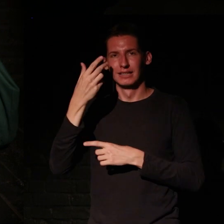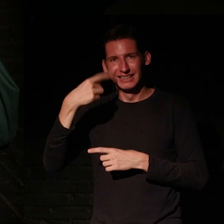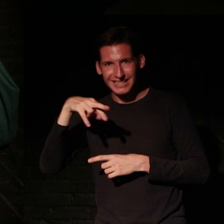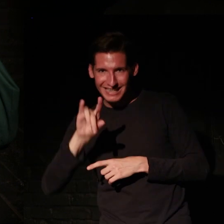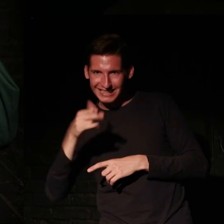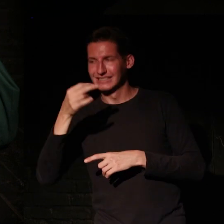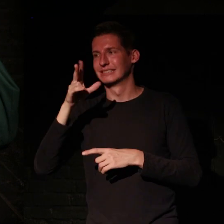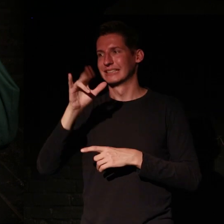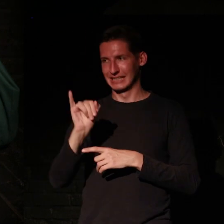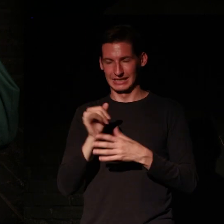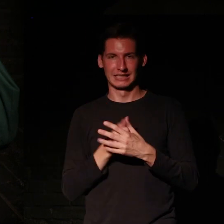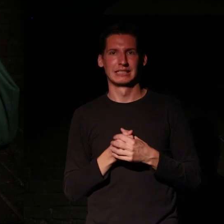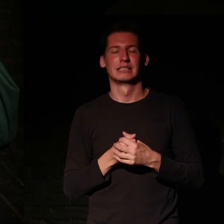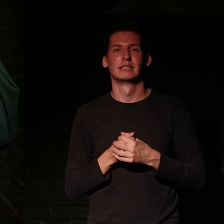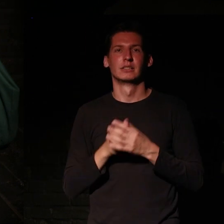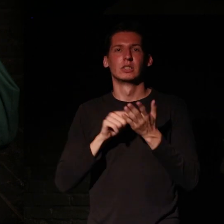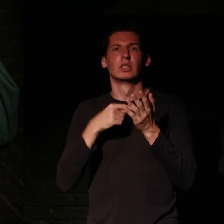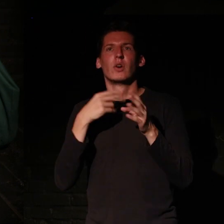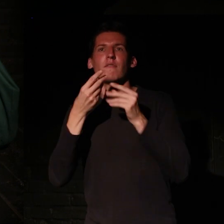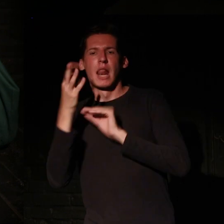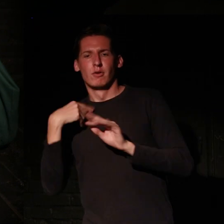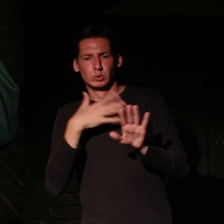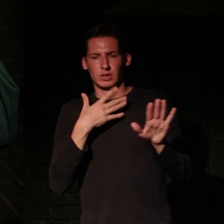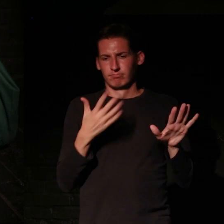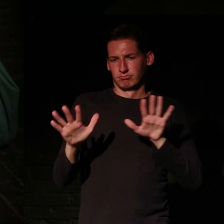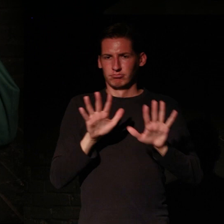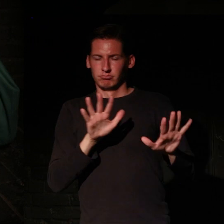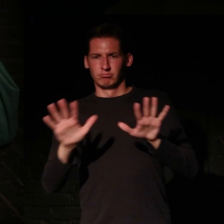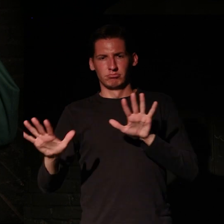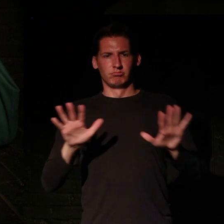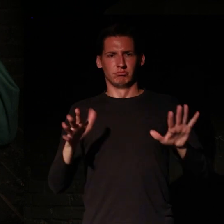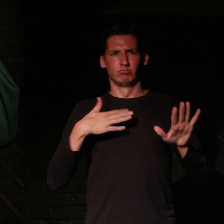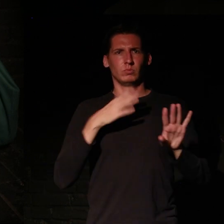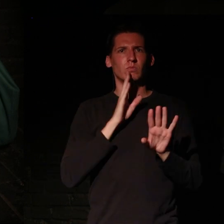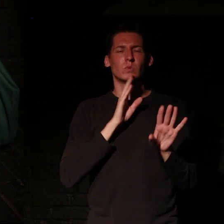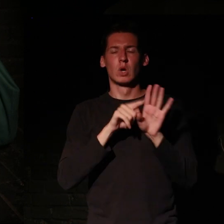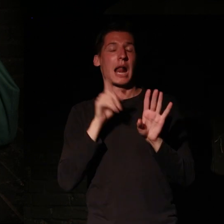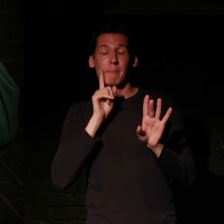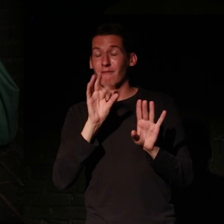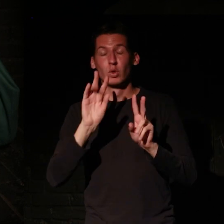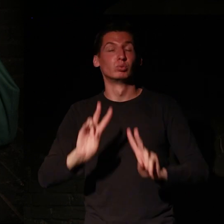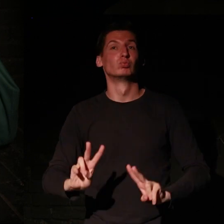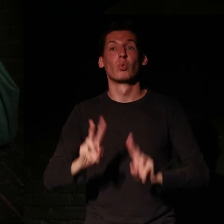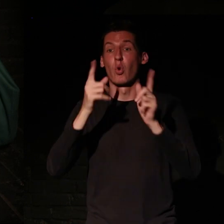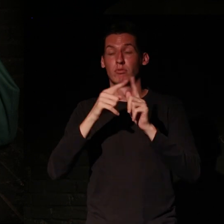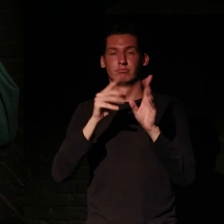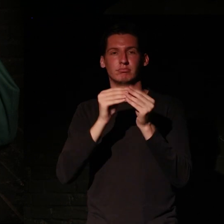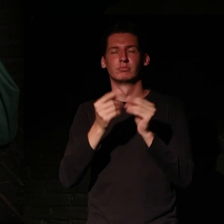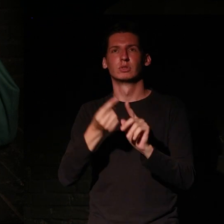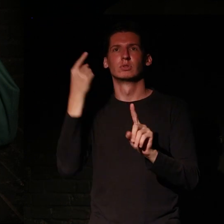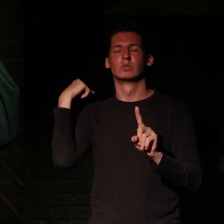chwili może mniej się używa tej nomenklatury, ale on pochodzi od tak